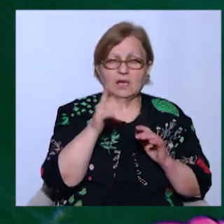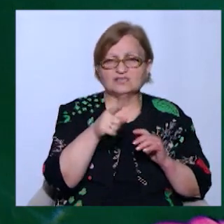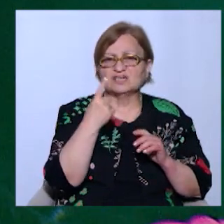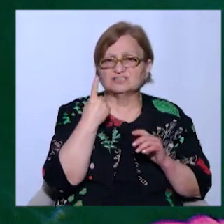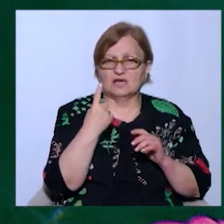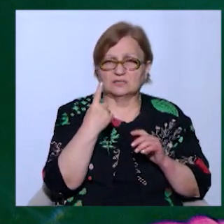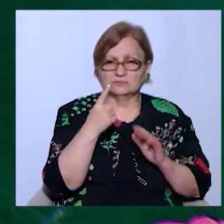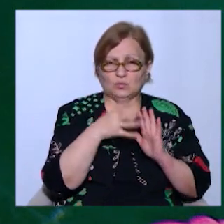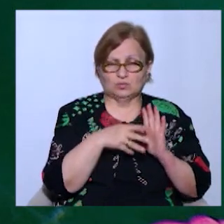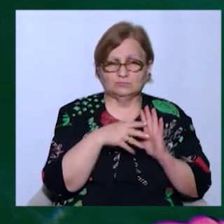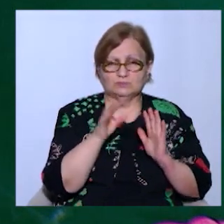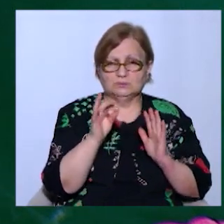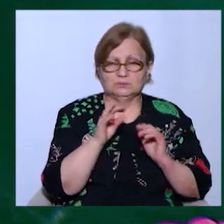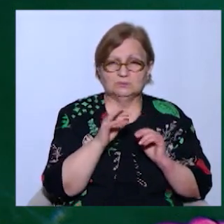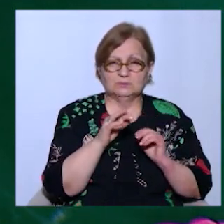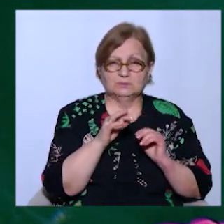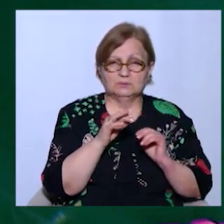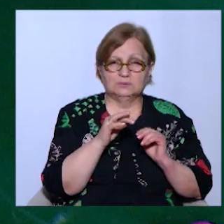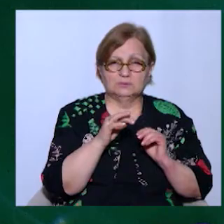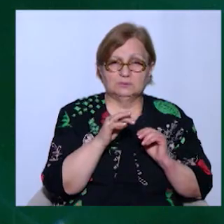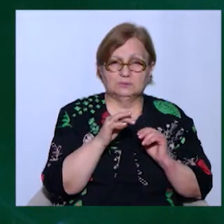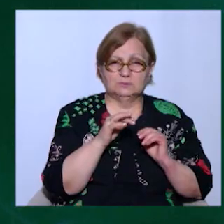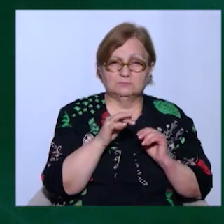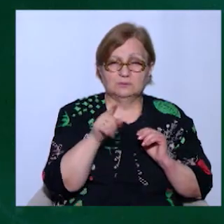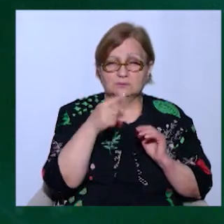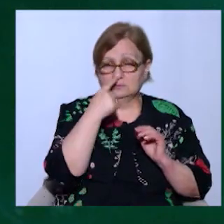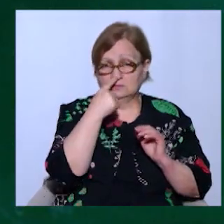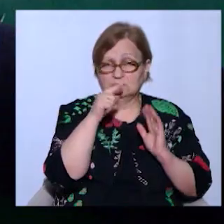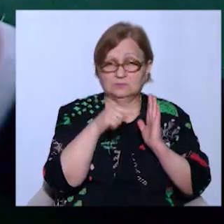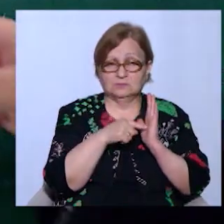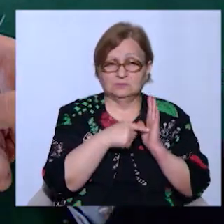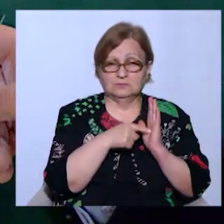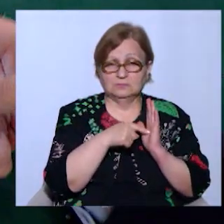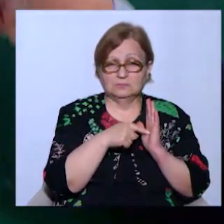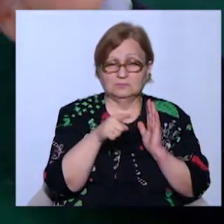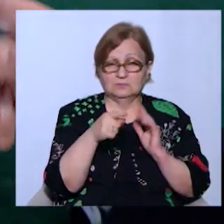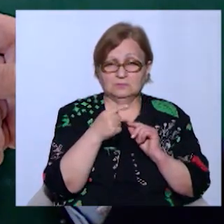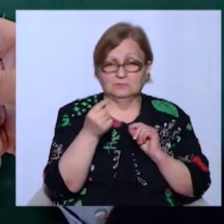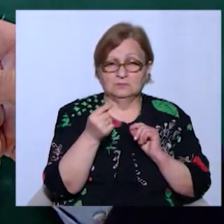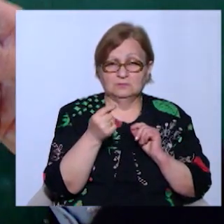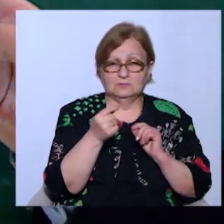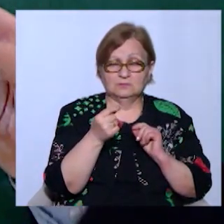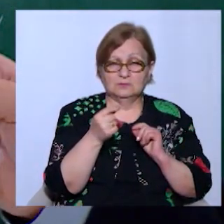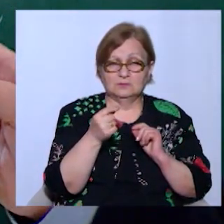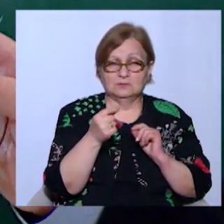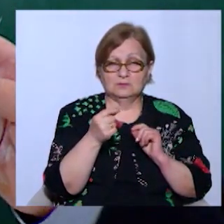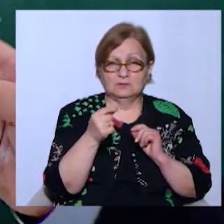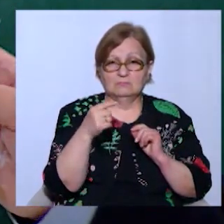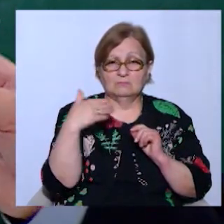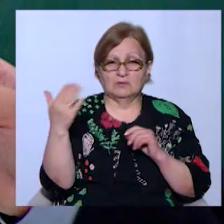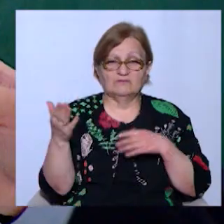ხვდებით ამას თქვენ? ის წვერო, რომელიც მართი კუთხის გვერდებთან,